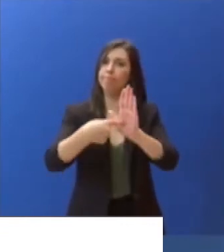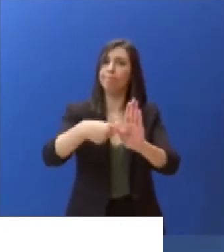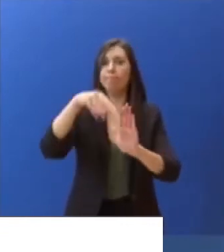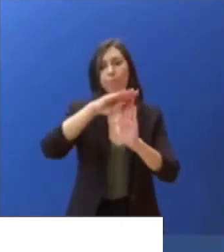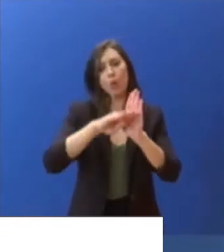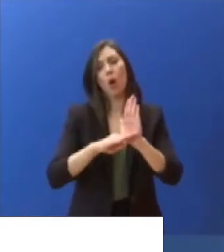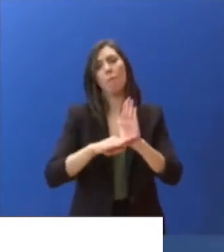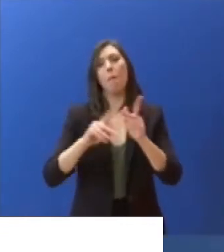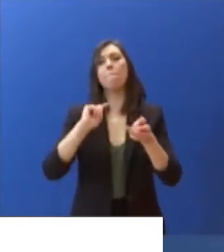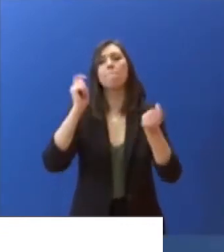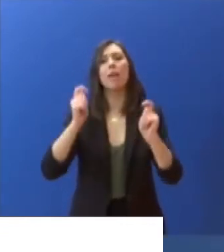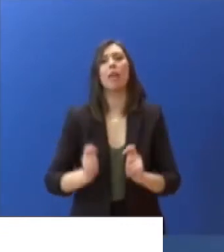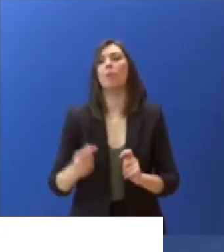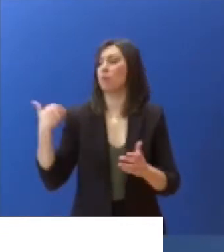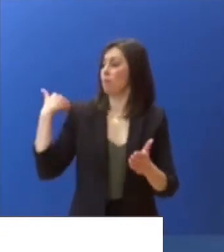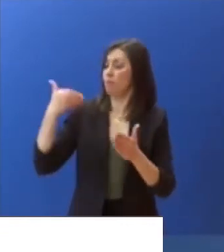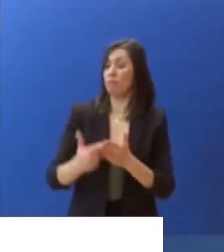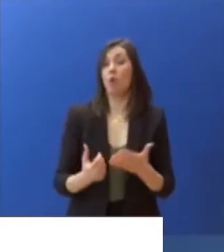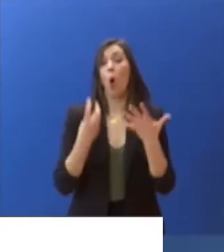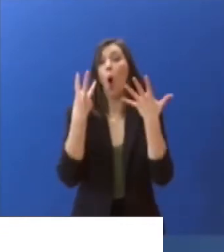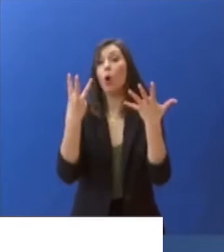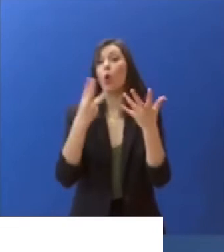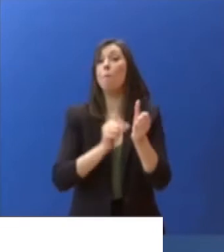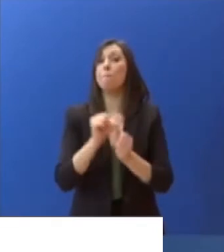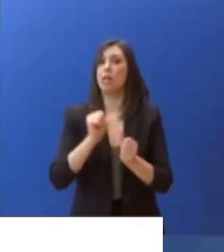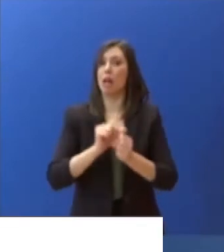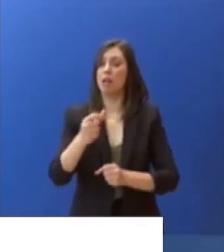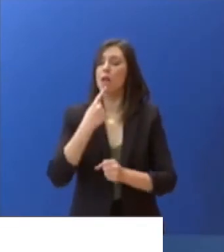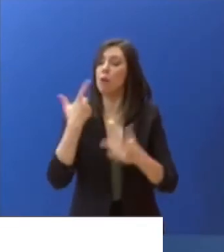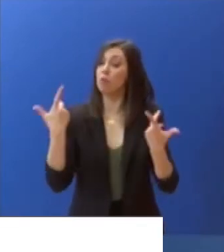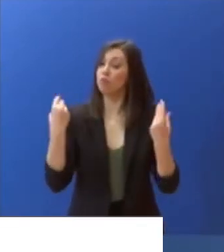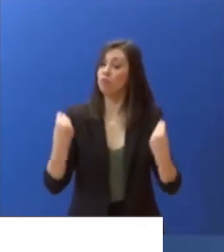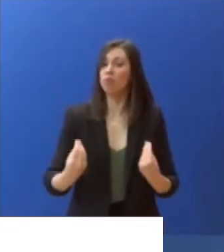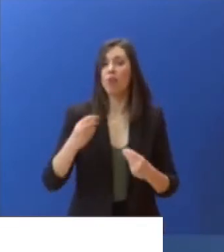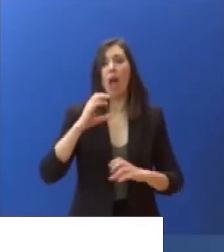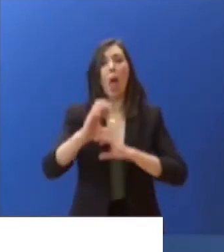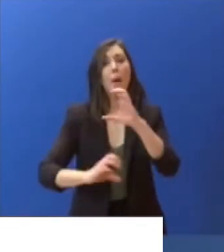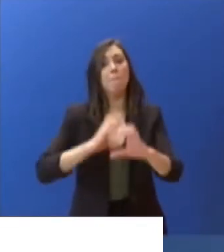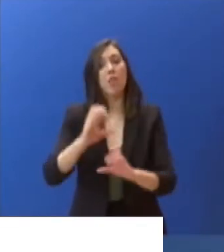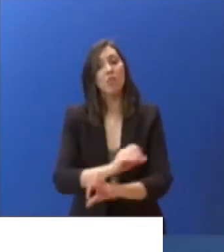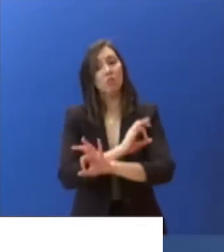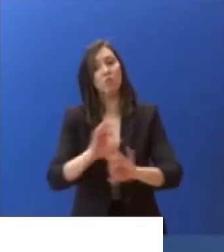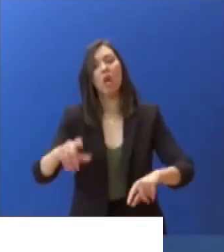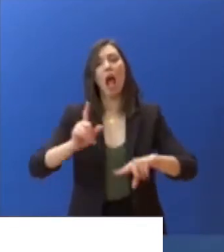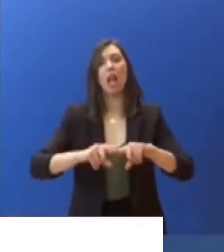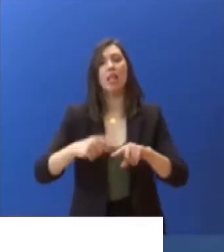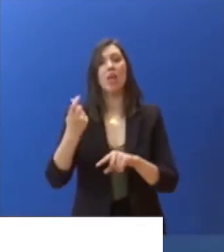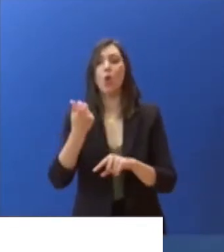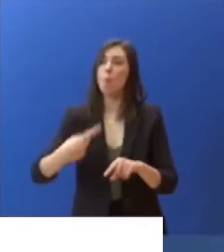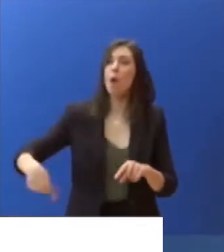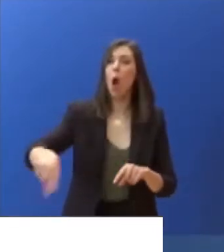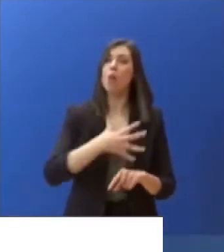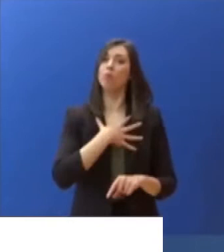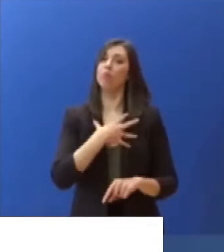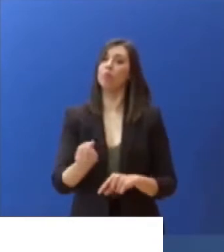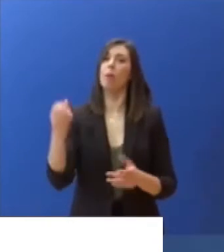8 μήνες, τονίζοντας την αποκατάσταση της εμπιστοσύνης των επενδυτών και των αγορών στην ελληνική οικονομία. Επίσης, είχε την